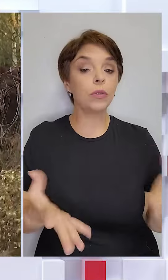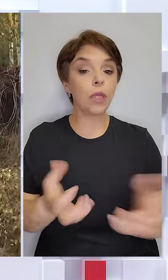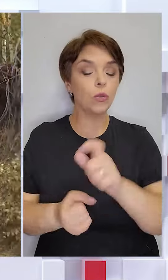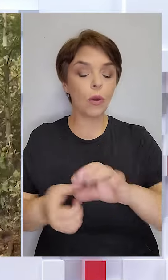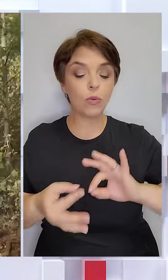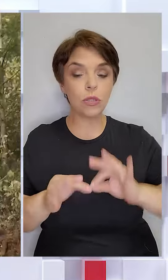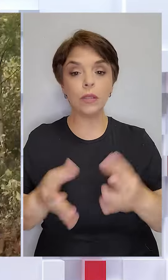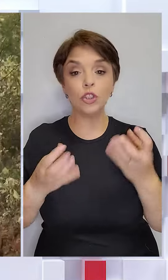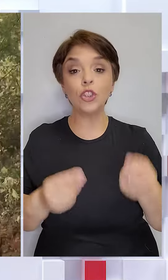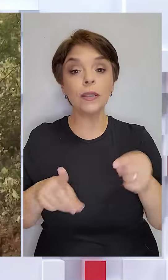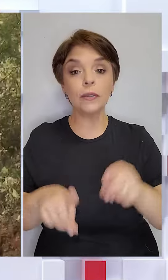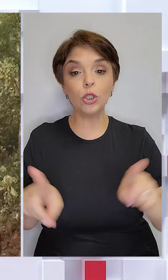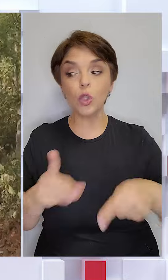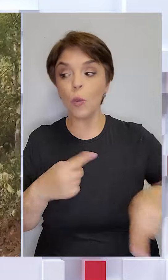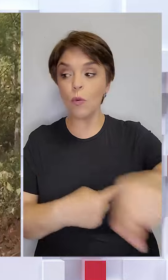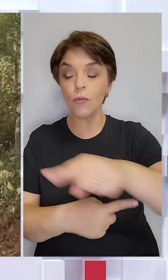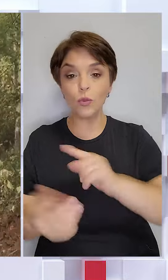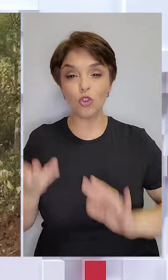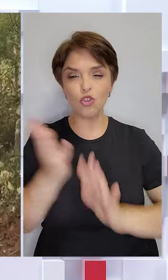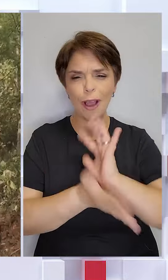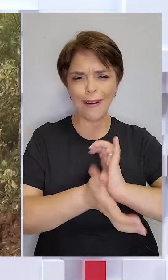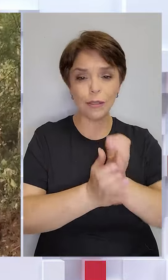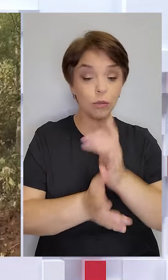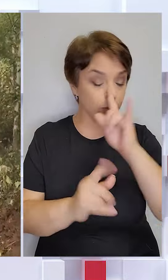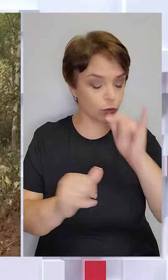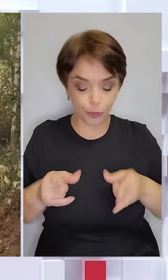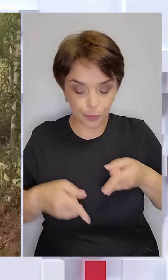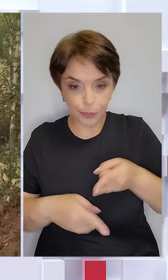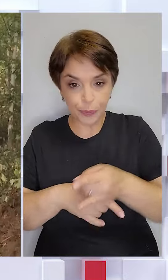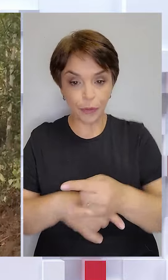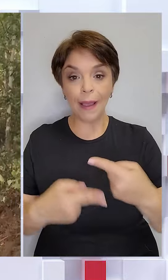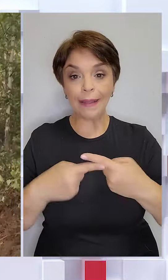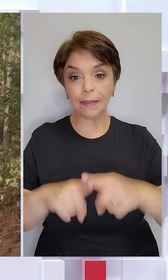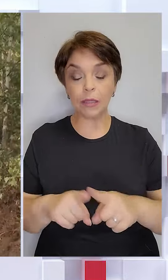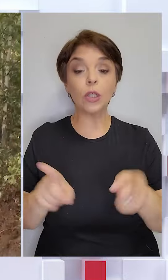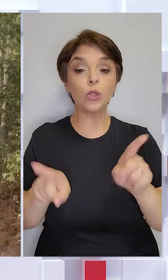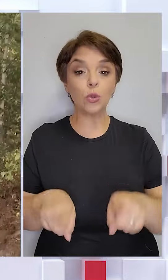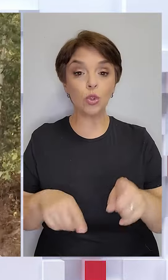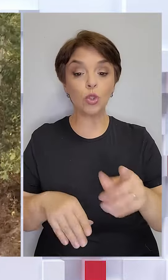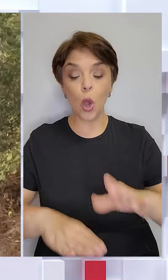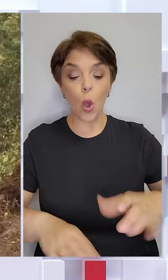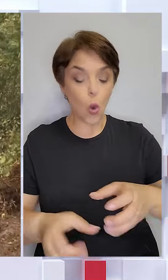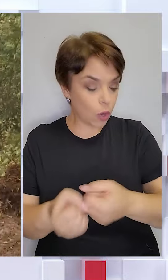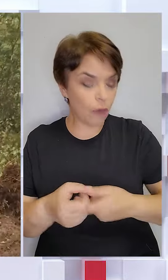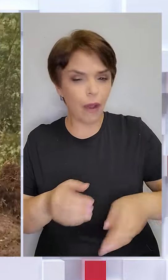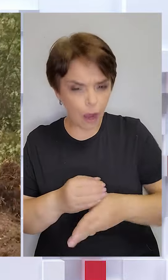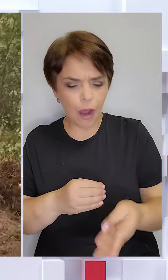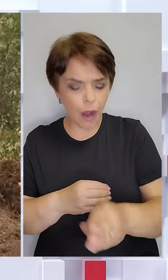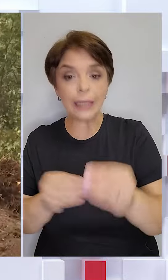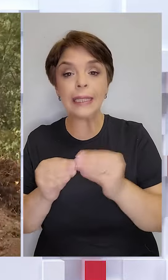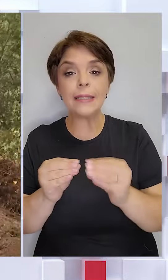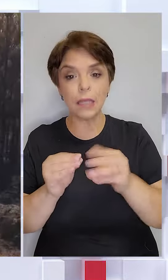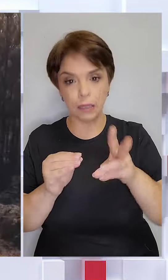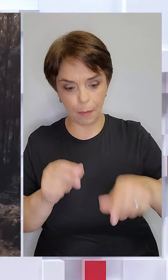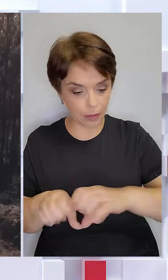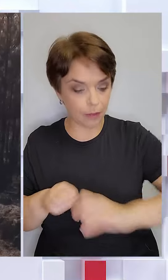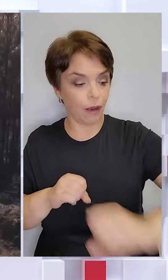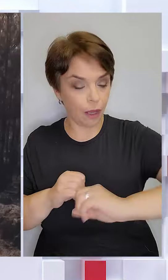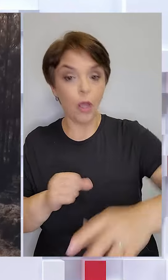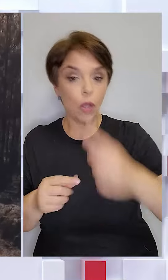рятувальників ускладнює ще й те, що повсюди чагарники і сюди не може проїхати техніка, тож рукави вони простягають на десятки метрів.